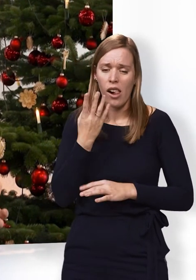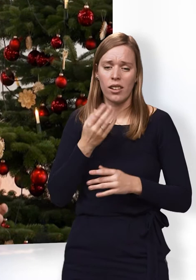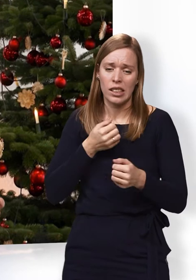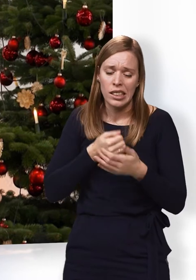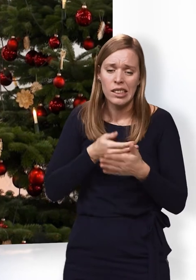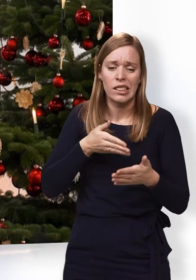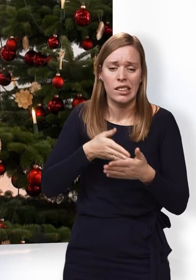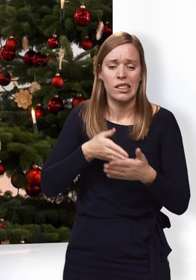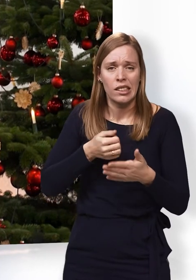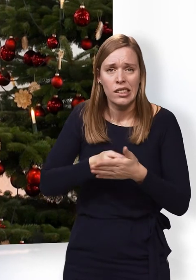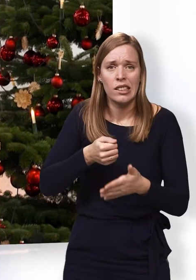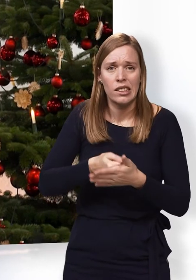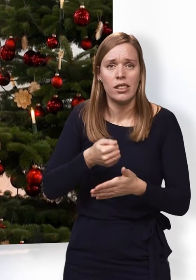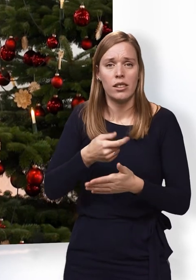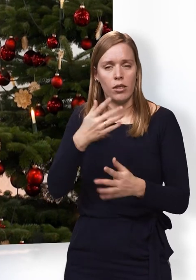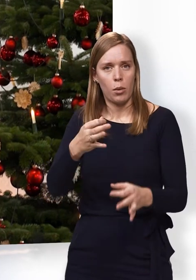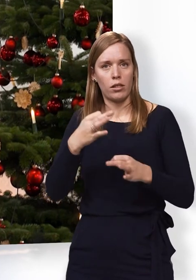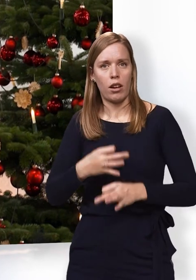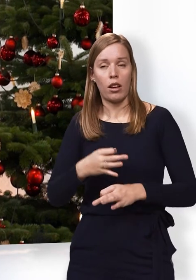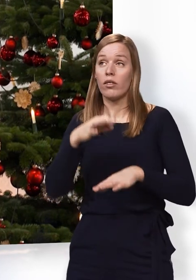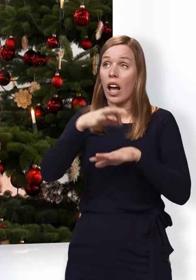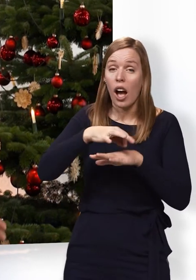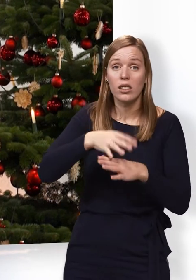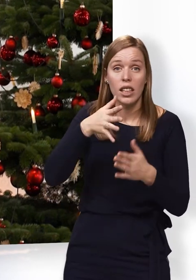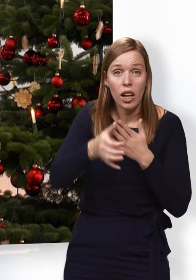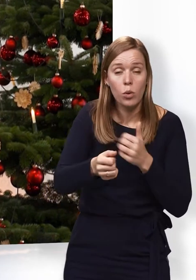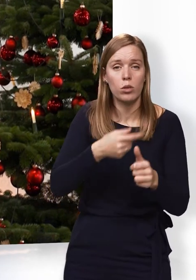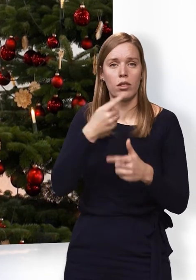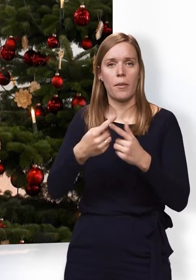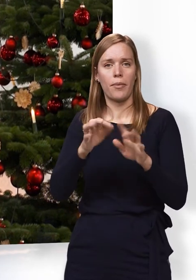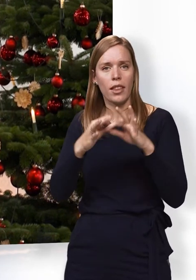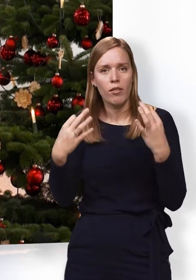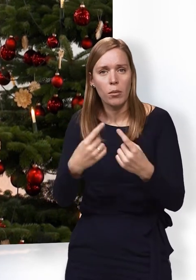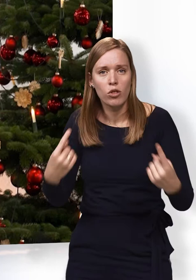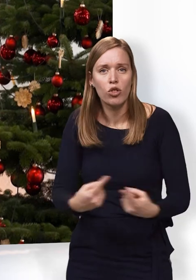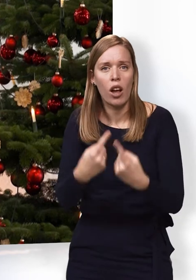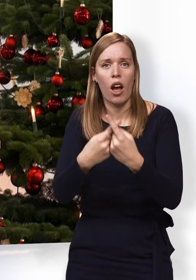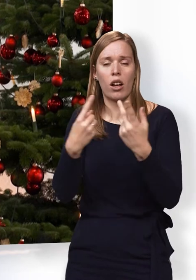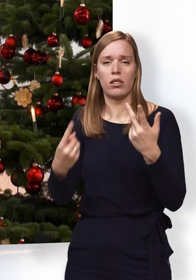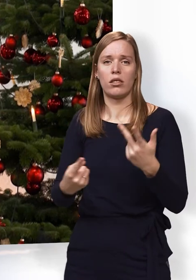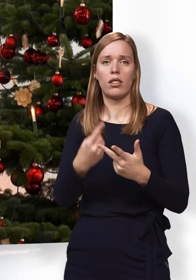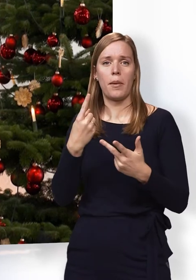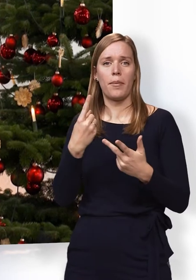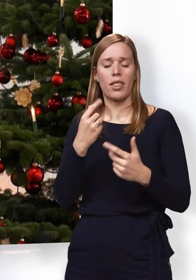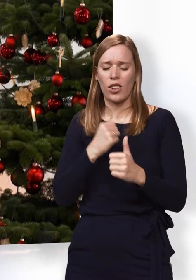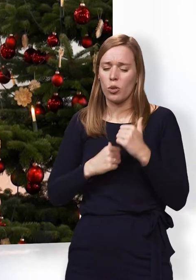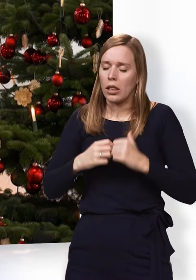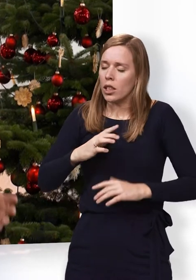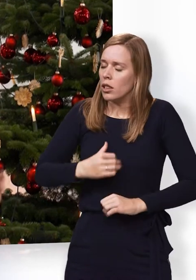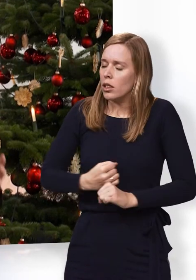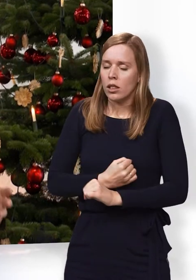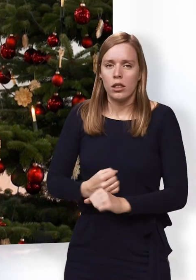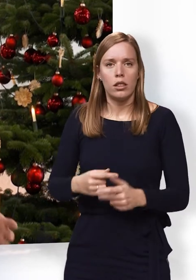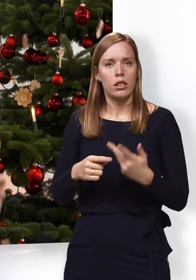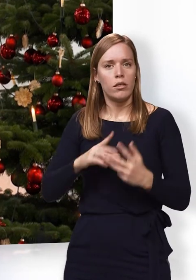Alltagskämpfe, Diagnosen vom Arzt, Streitereien der Familie, kaum aushaltbare Schmerzen, Enttäuschungen